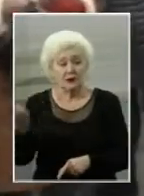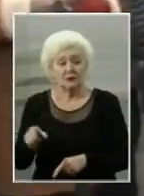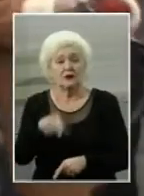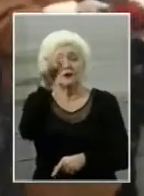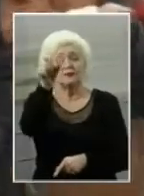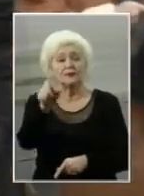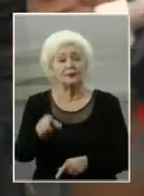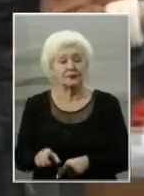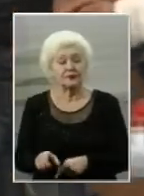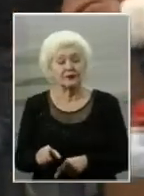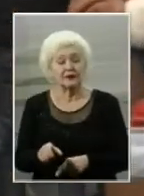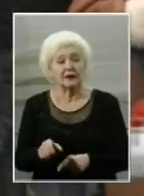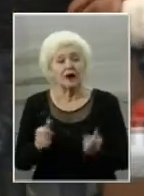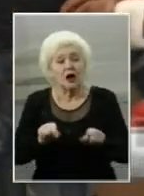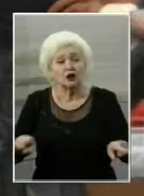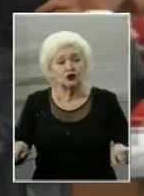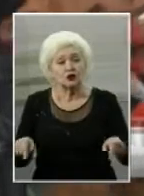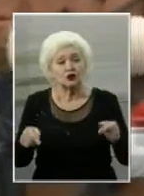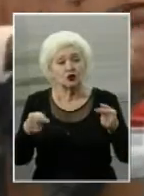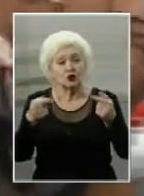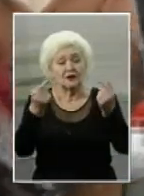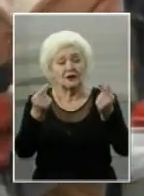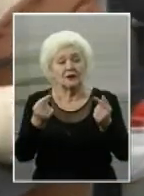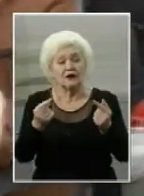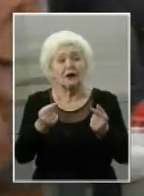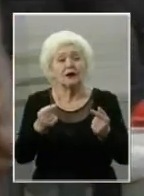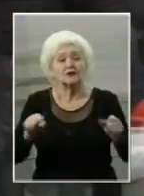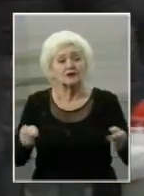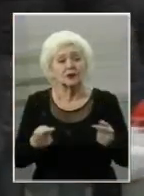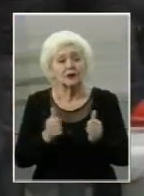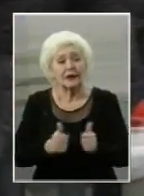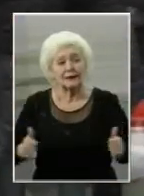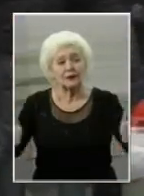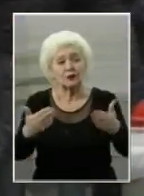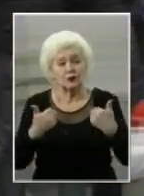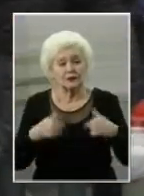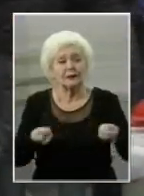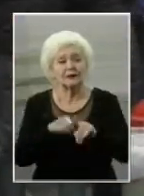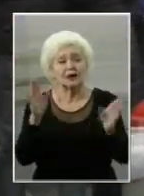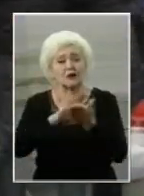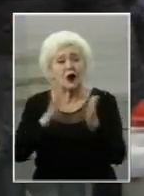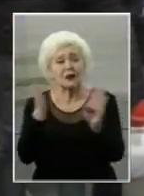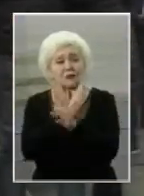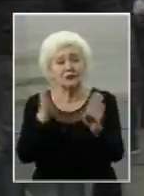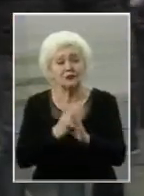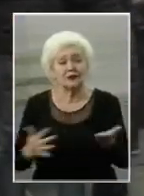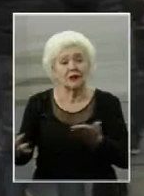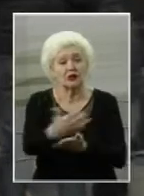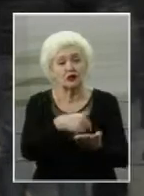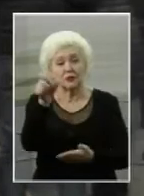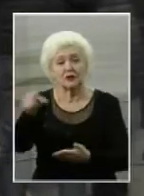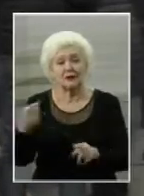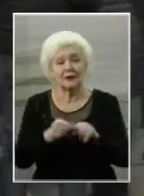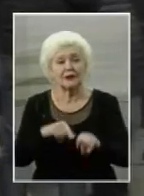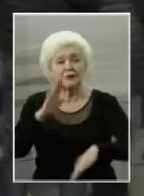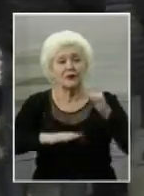Чоловік створив вокруг себе таку атмосферу. Людина створила навколо себе таку атмосферу. Зібрав людей, які